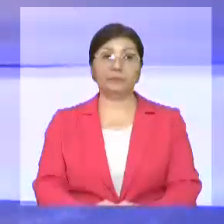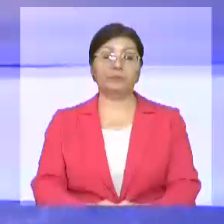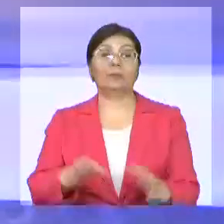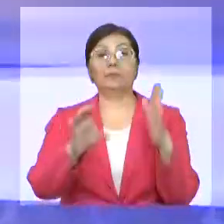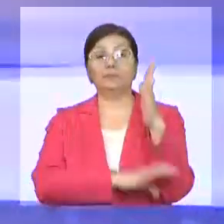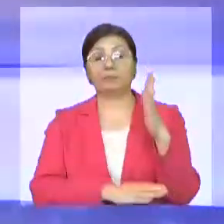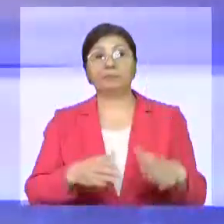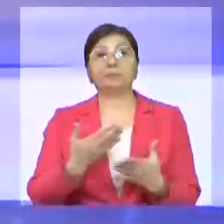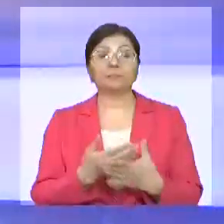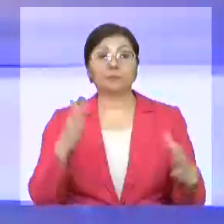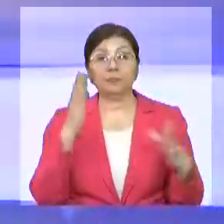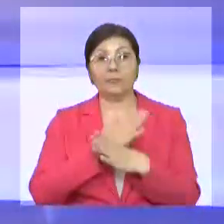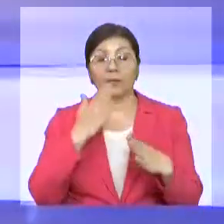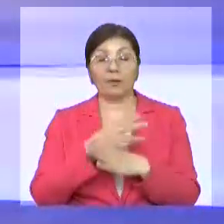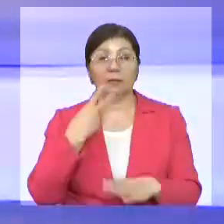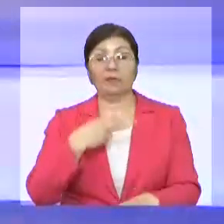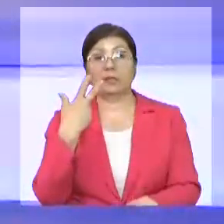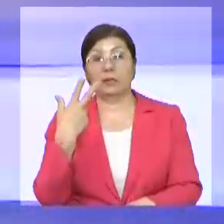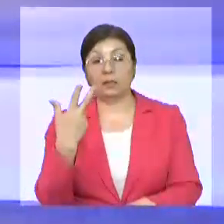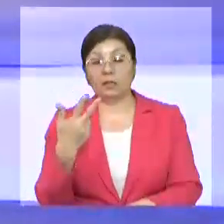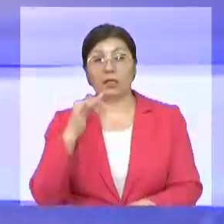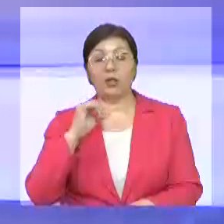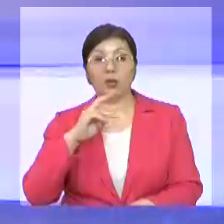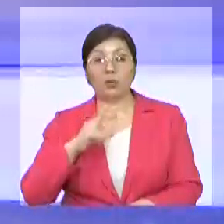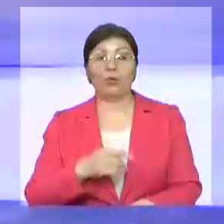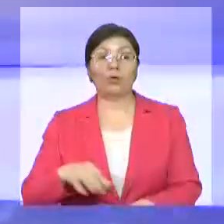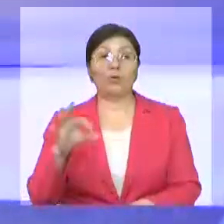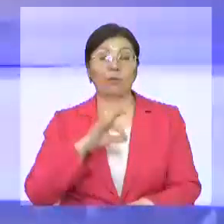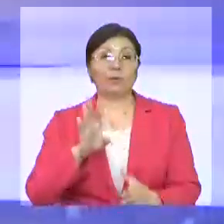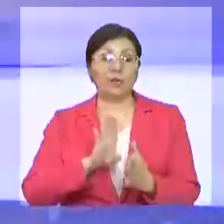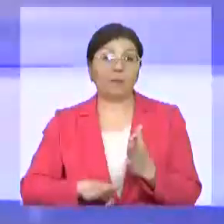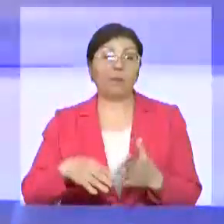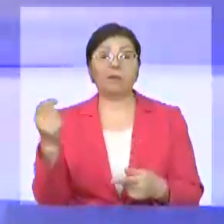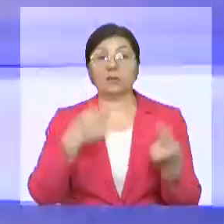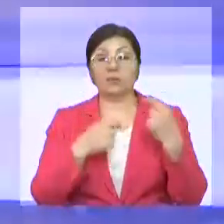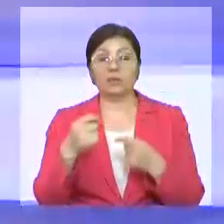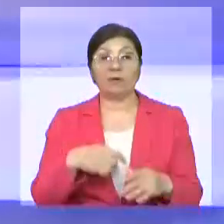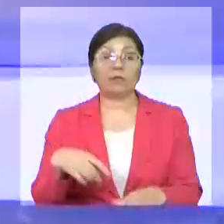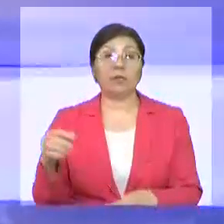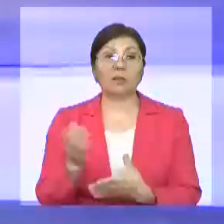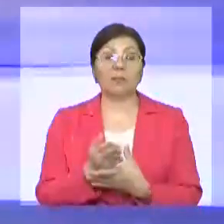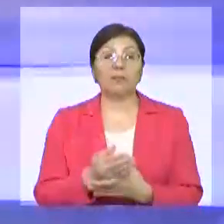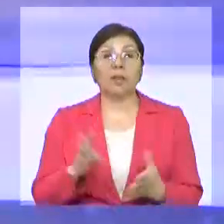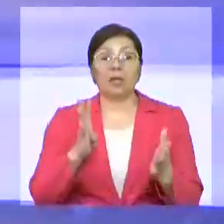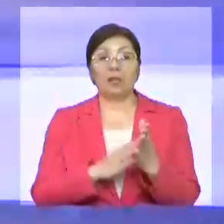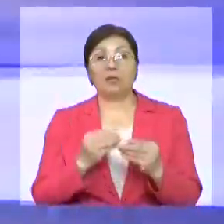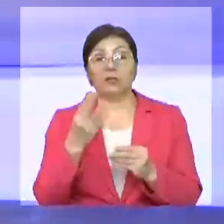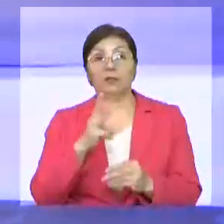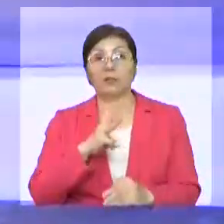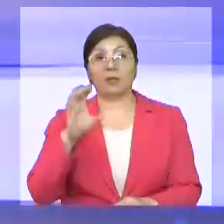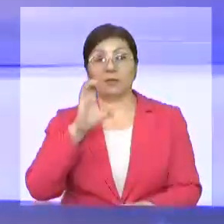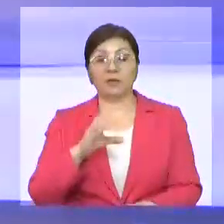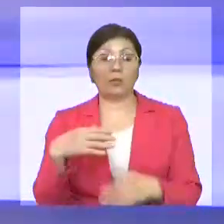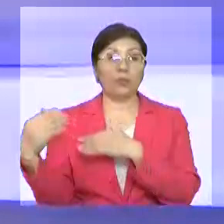И в завершении выпуска о погоде. 23 июля по области без осадков. Ветер западный и северо-западный 9-14 метров в